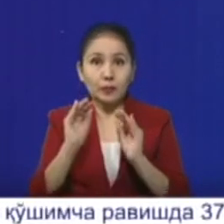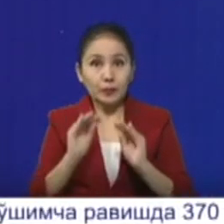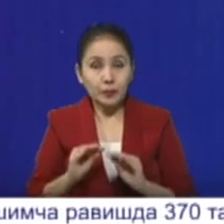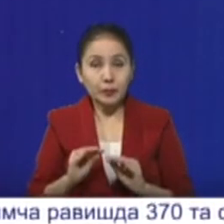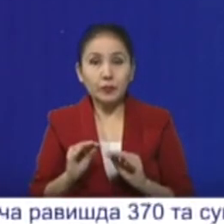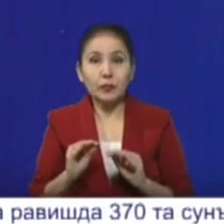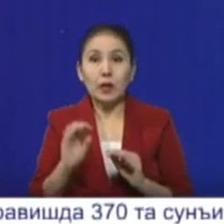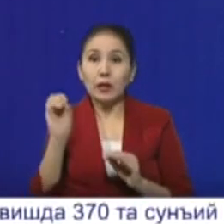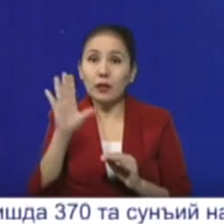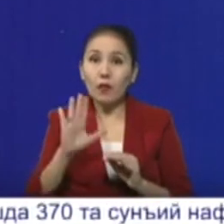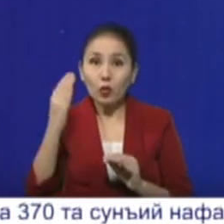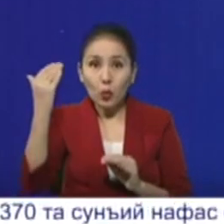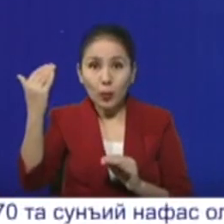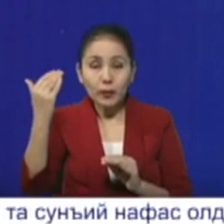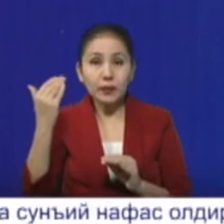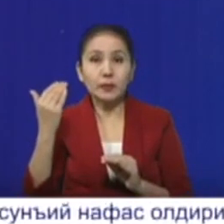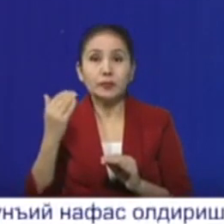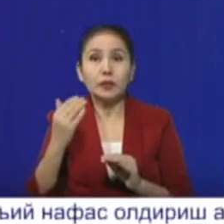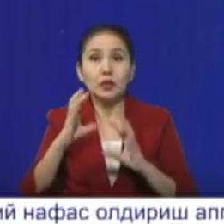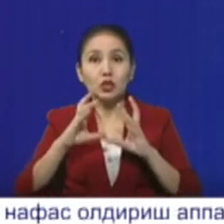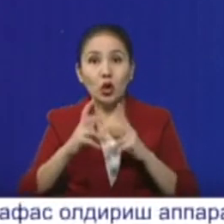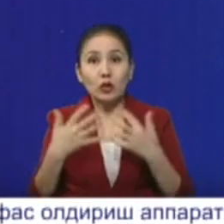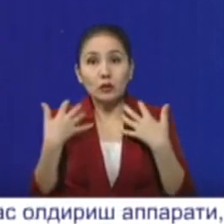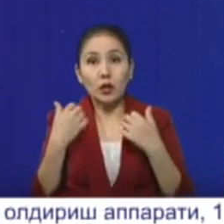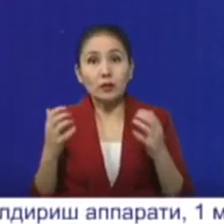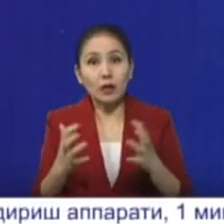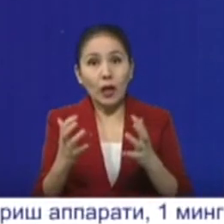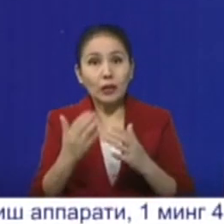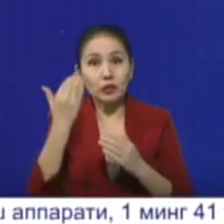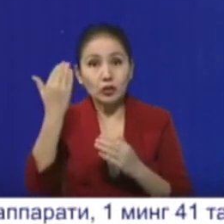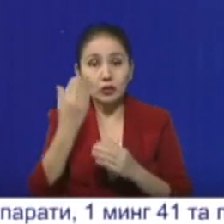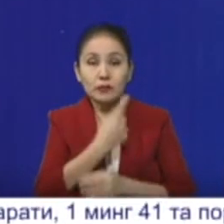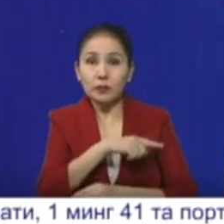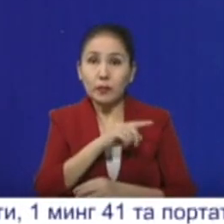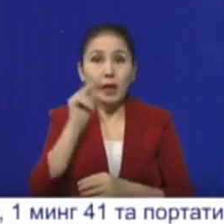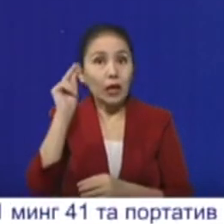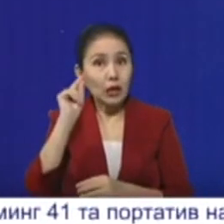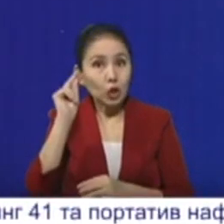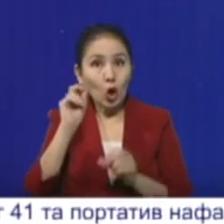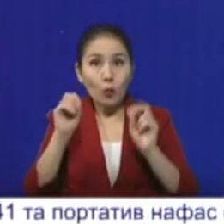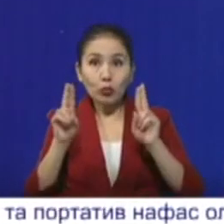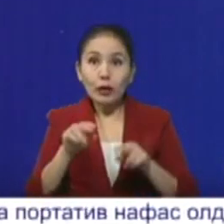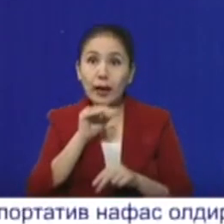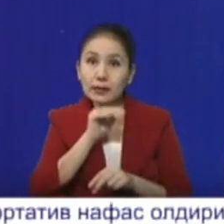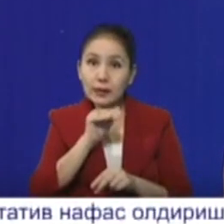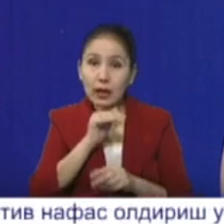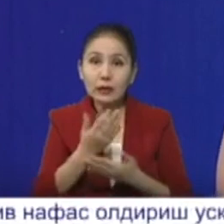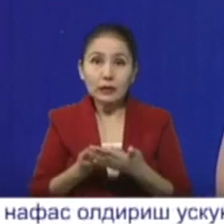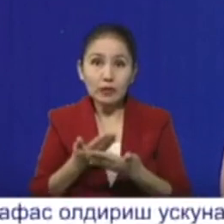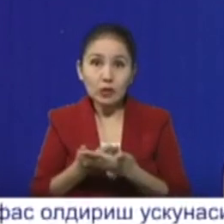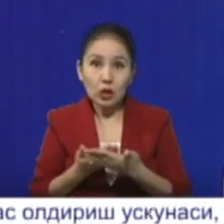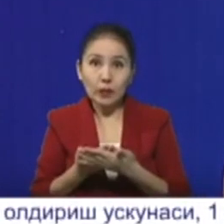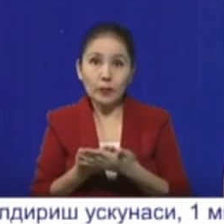o'sha Yevropa Jahon sog'liqni saqlash tashkiloti hamda Xitoy mutaxassislarining tavsiyalariga